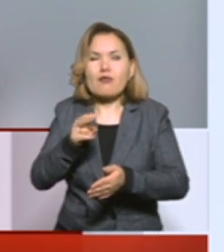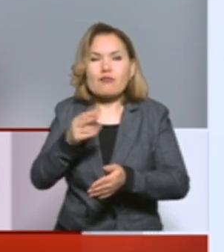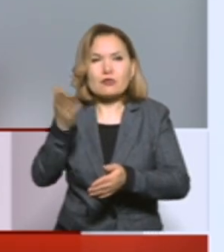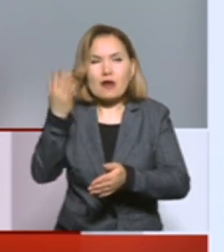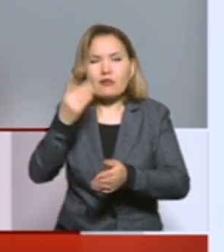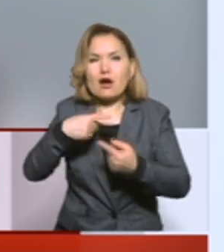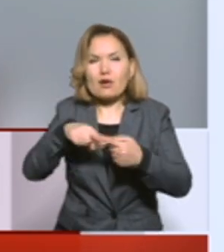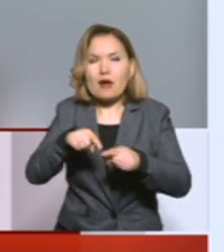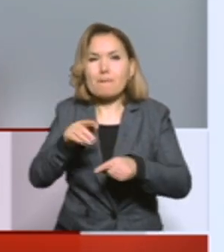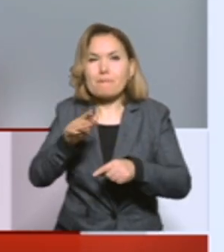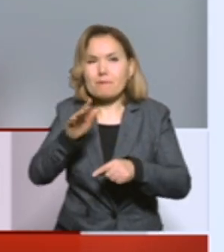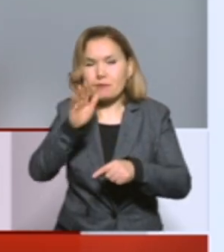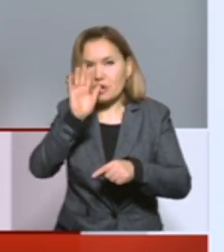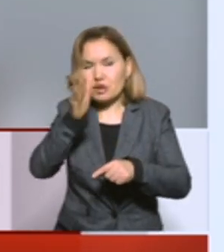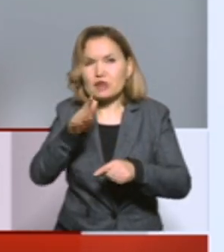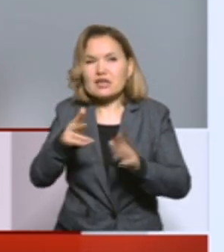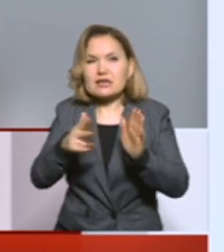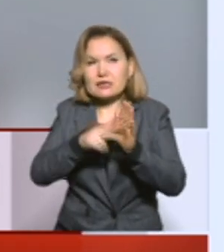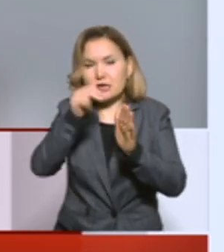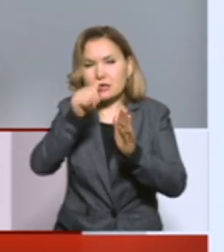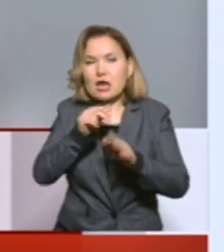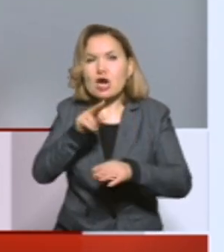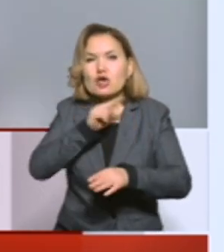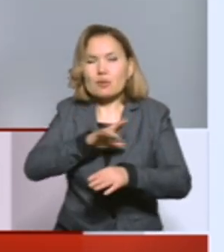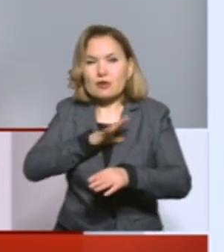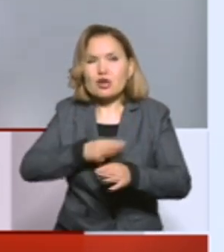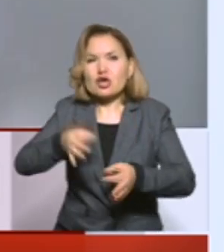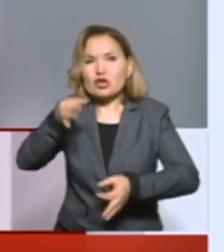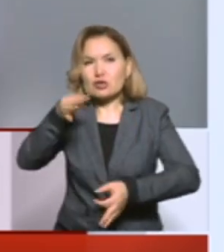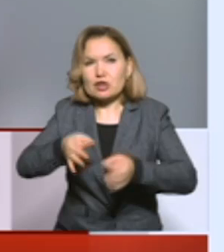yıl 8 ay. Sot arqılı